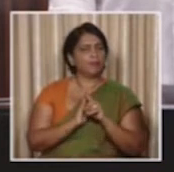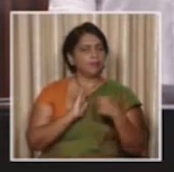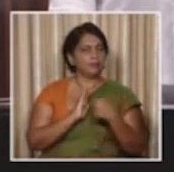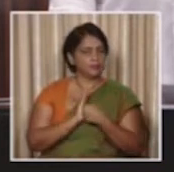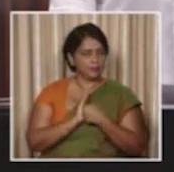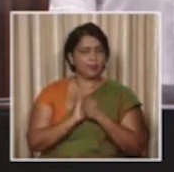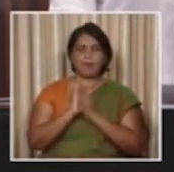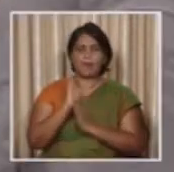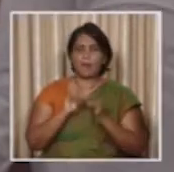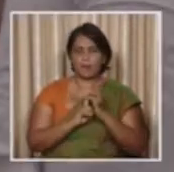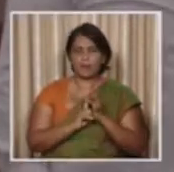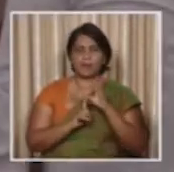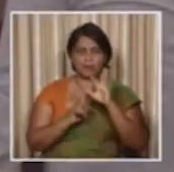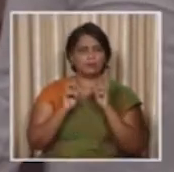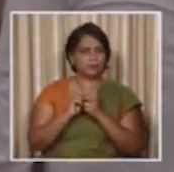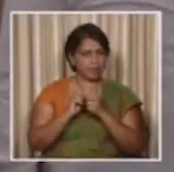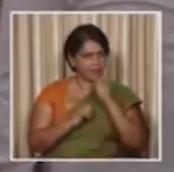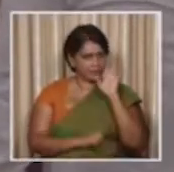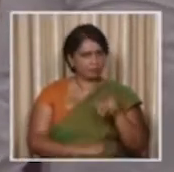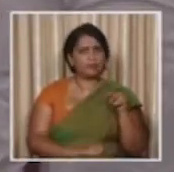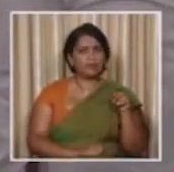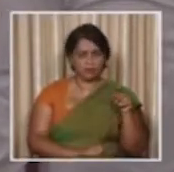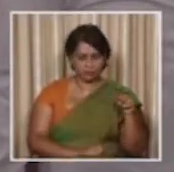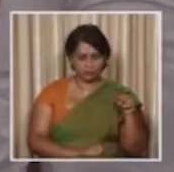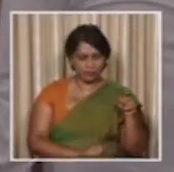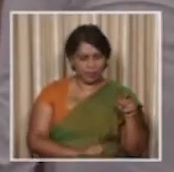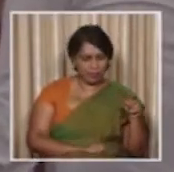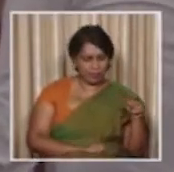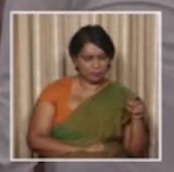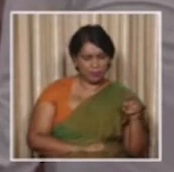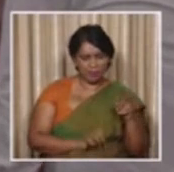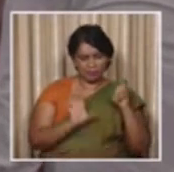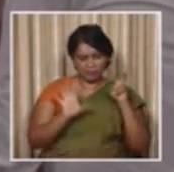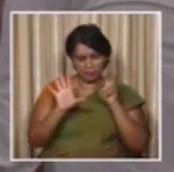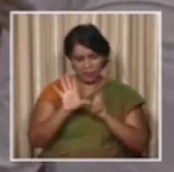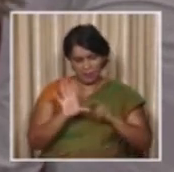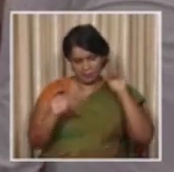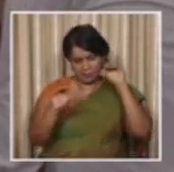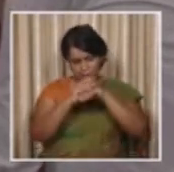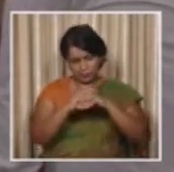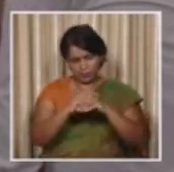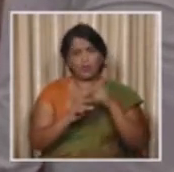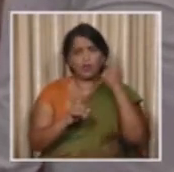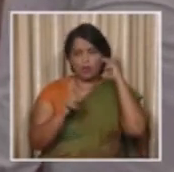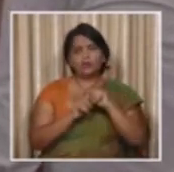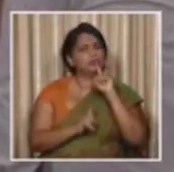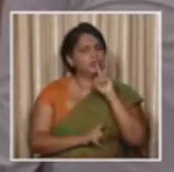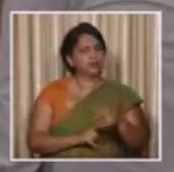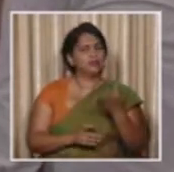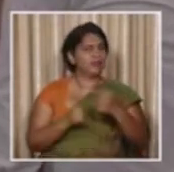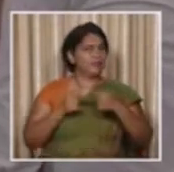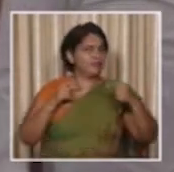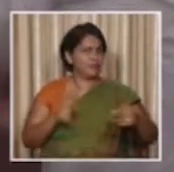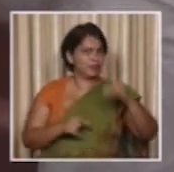නැගෙනහිර මන්ත්‍රීවරුන්ට ගැටලුවක් තියෙනවා නම් ඒක ආසනයට ගිහිල්ලා ඒ පිළිබඳව ඉදිරිපත් කරන්න ඕනේ. මේ